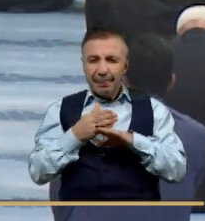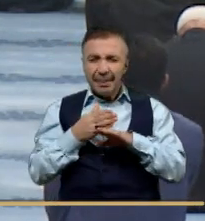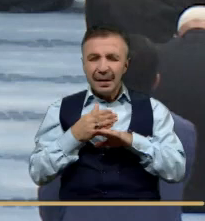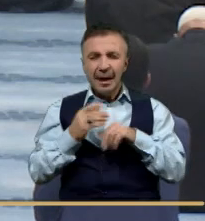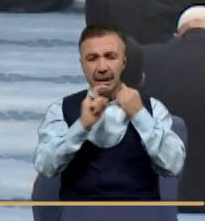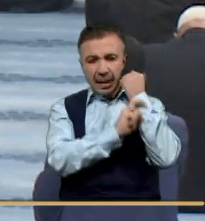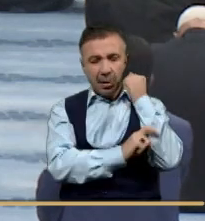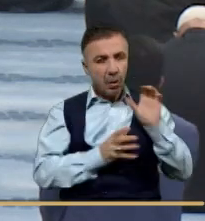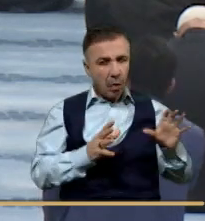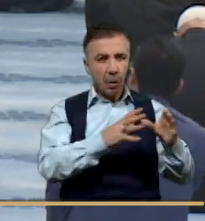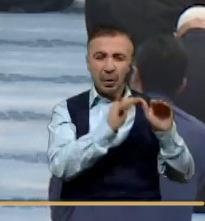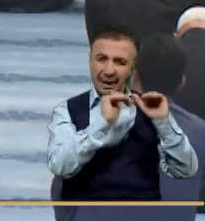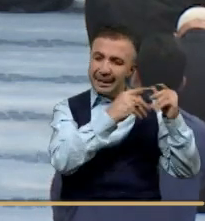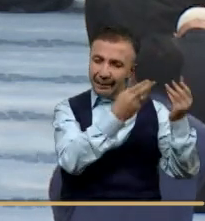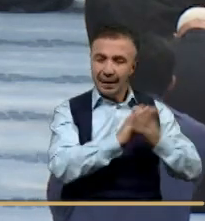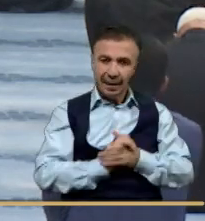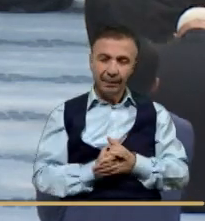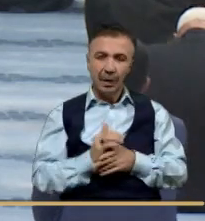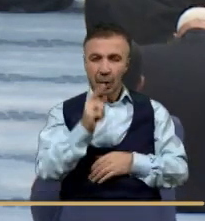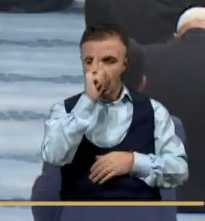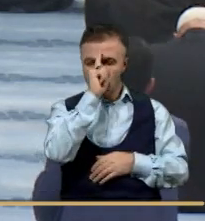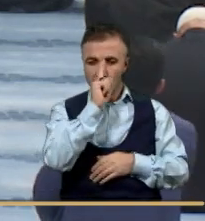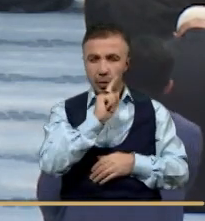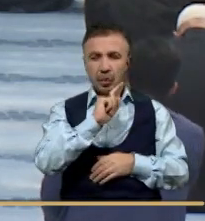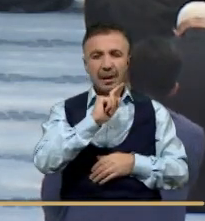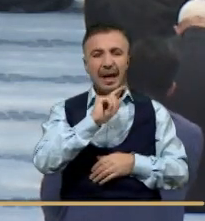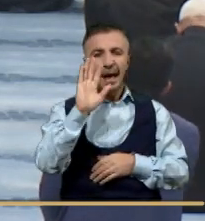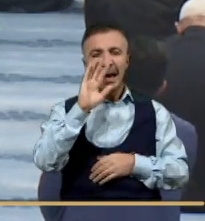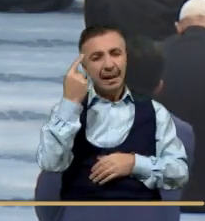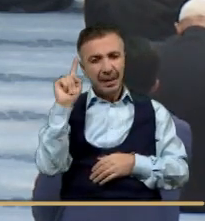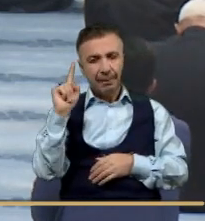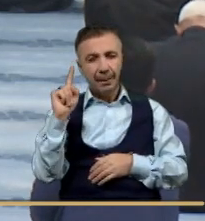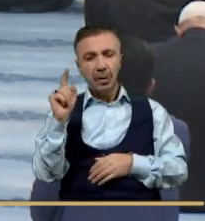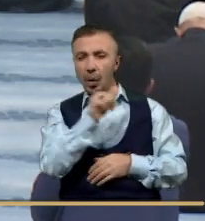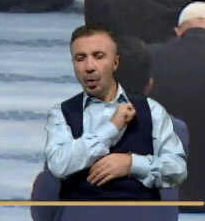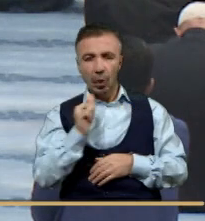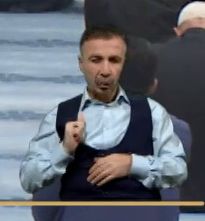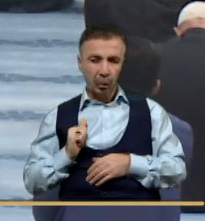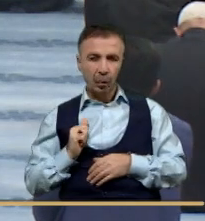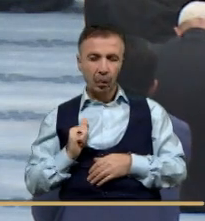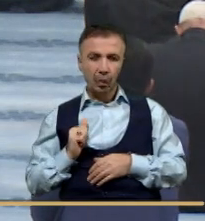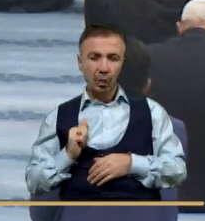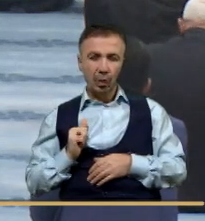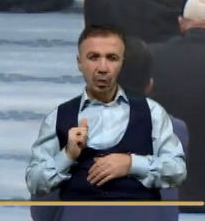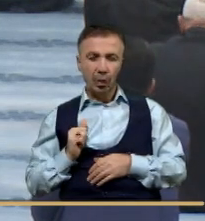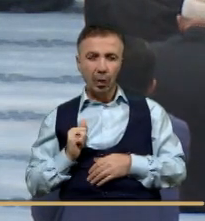destekler? 150 binlik bir ordu kurar ve bunlara tırlarca silahlar